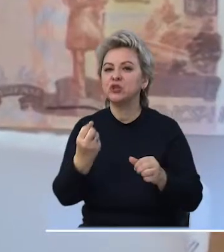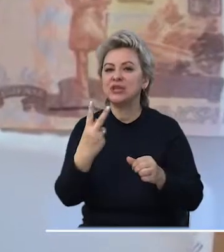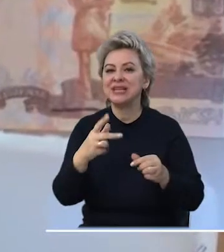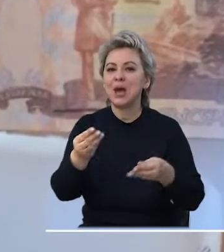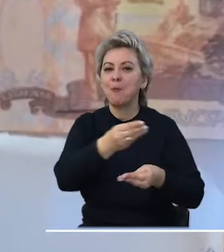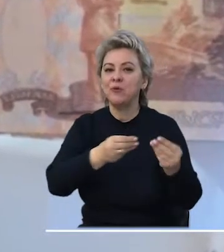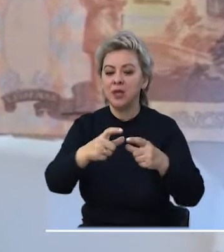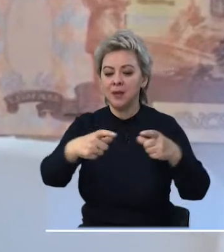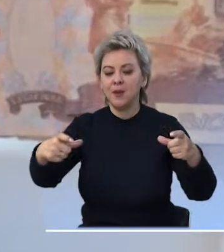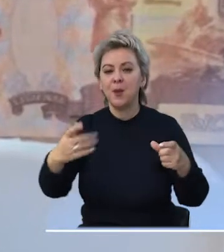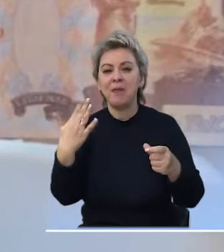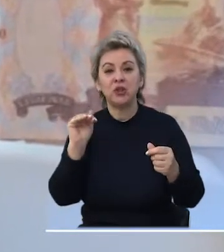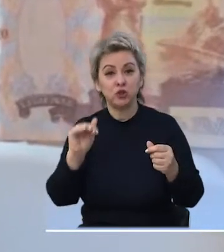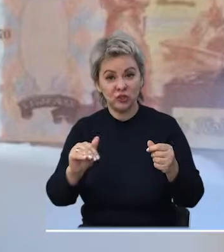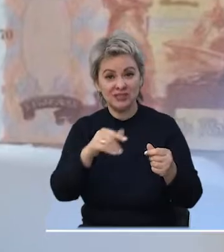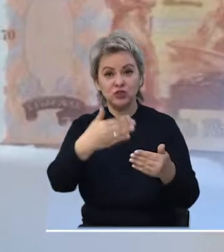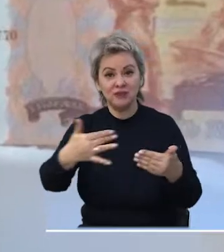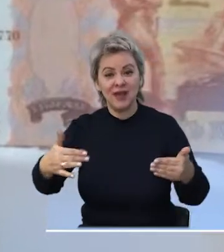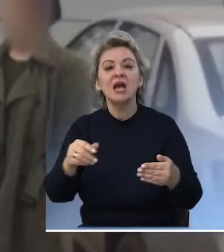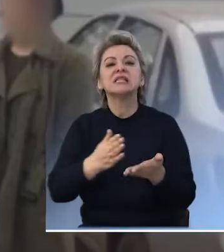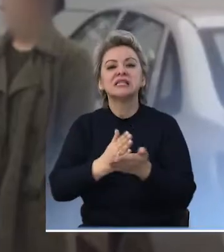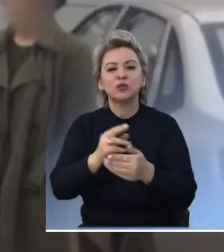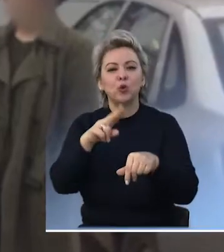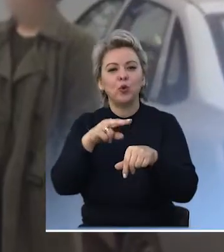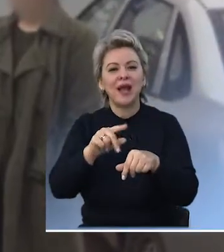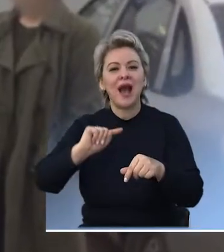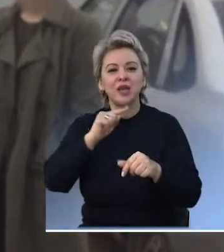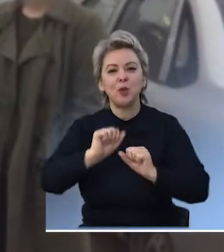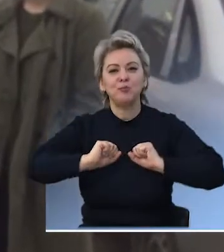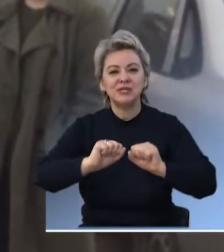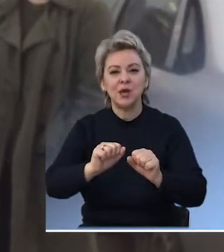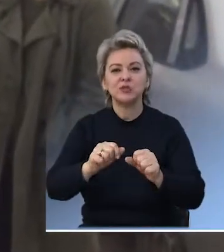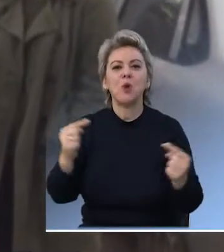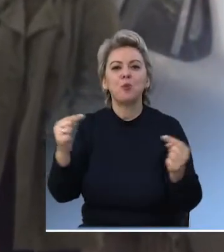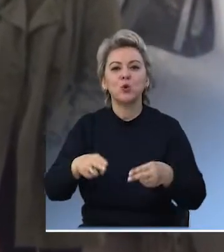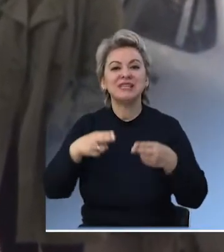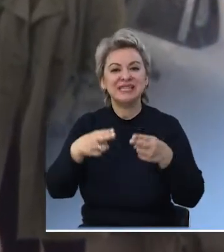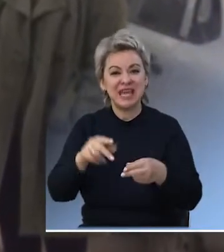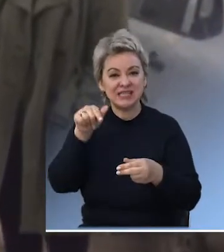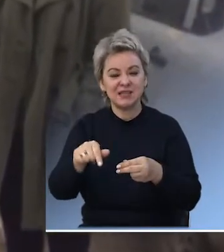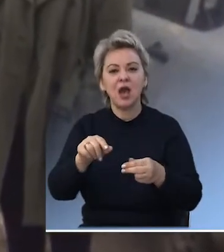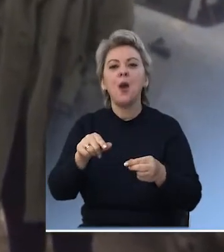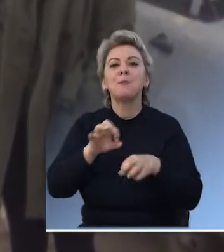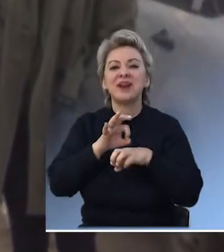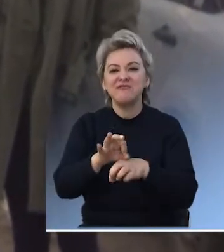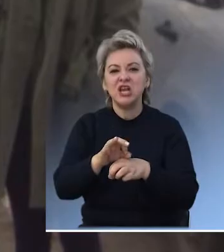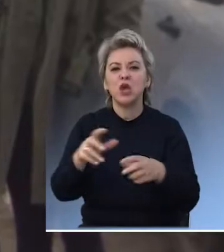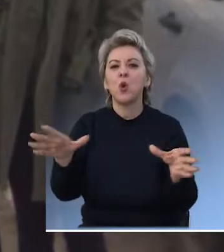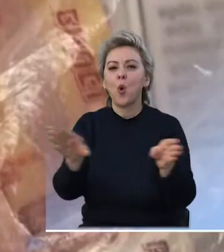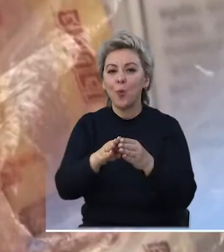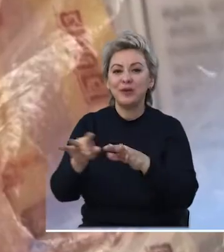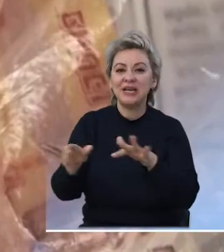сбыту 13 поддельных 5-тысячных купюр. Сотрудники подразделения экономической безопасности и противодействия коррупции провели